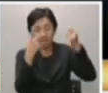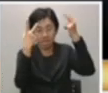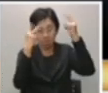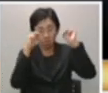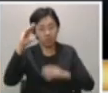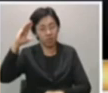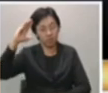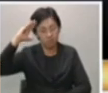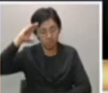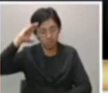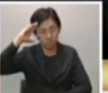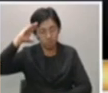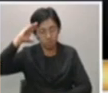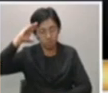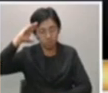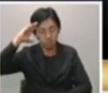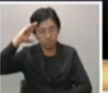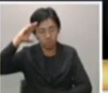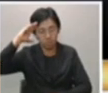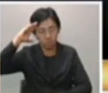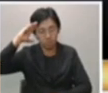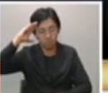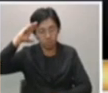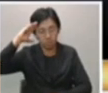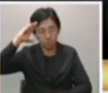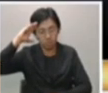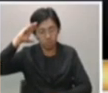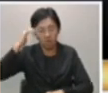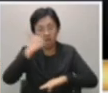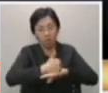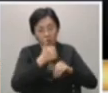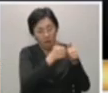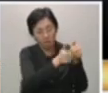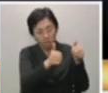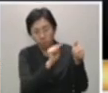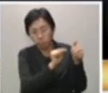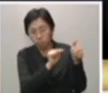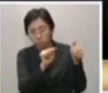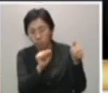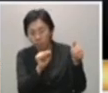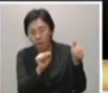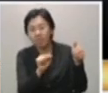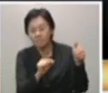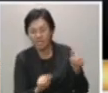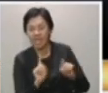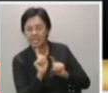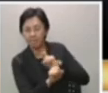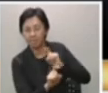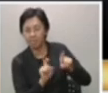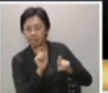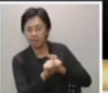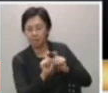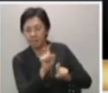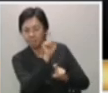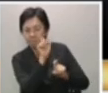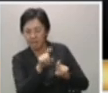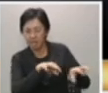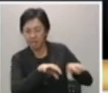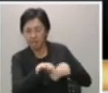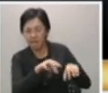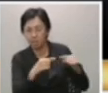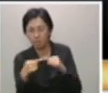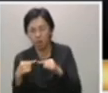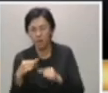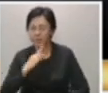อชารัฐมนตรีทั้งหลายที่มีรายชื่ออยู่ในยติการอภิปรายไว้วางใจครั้งนี้บริหารประเท